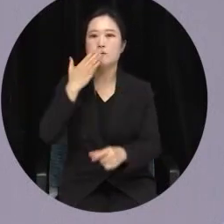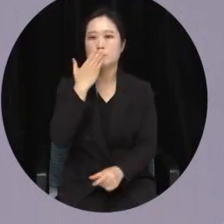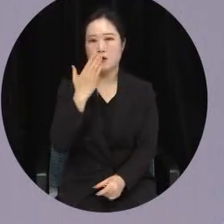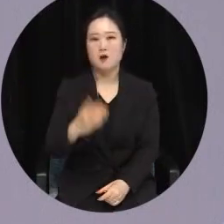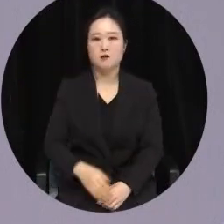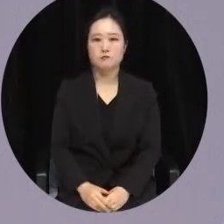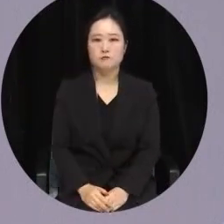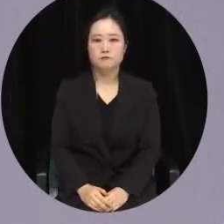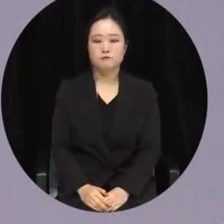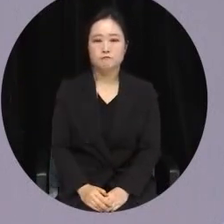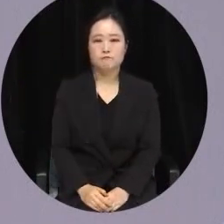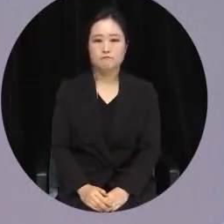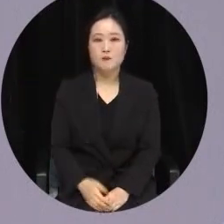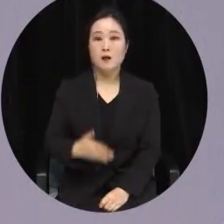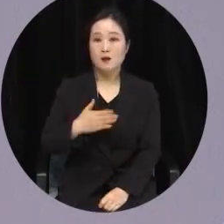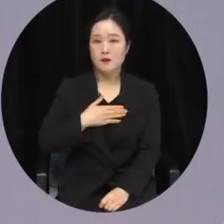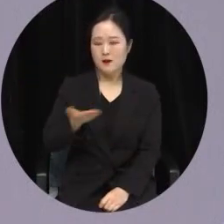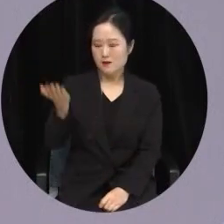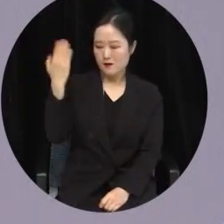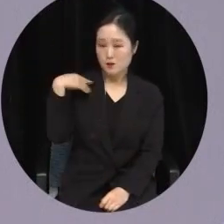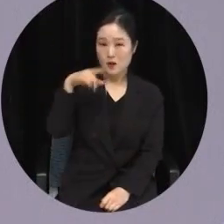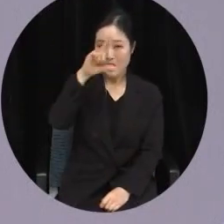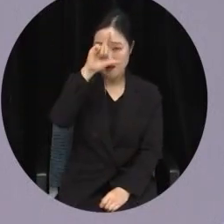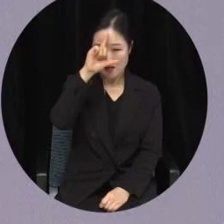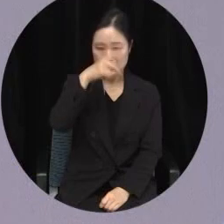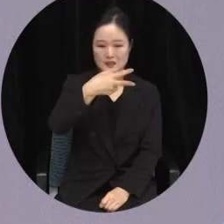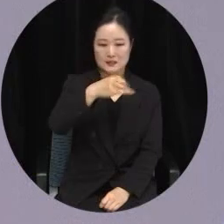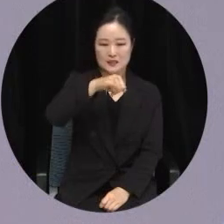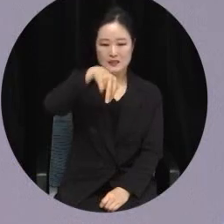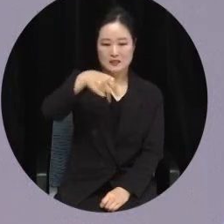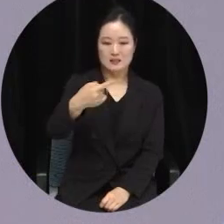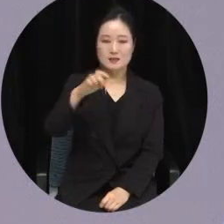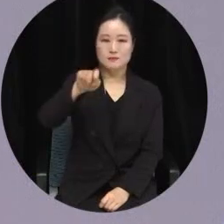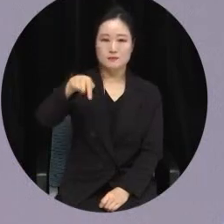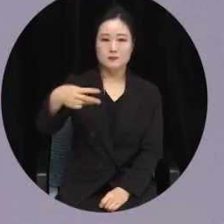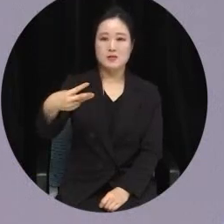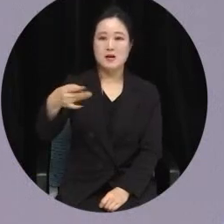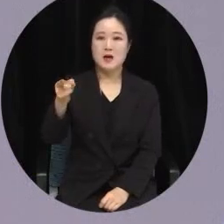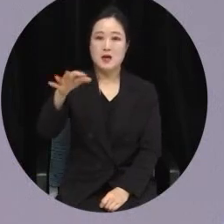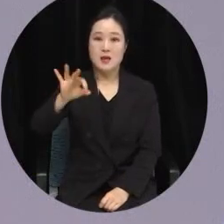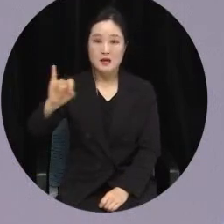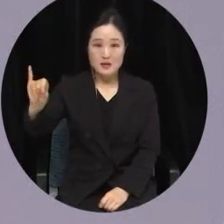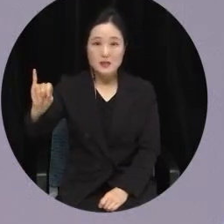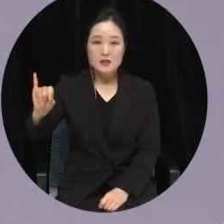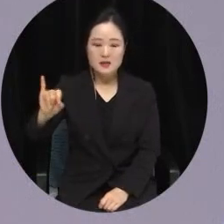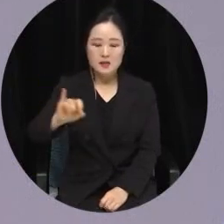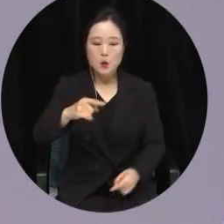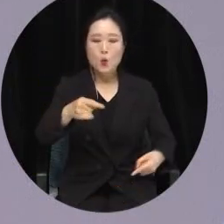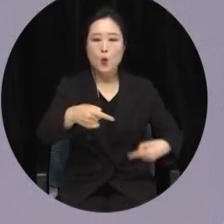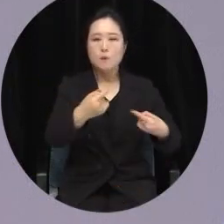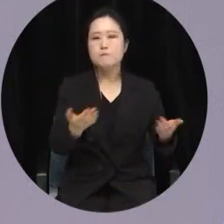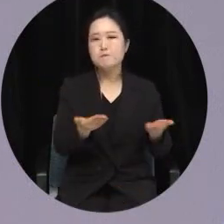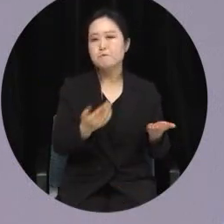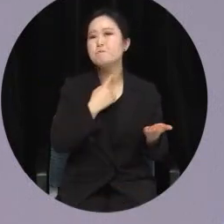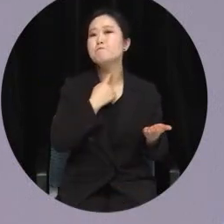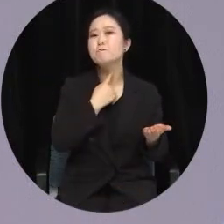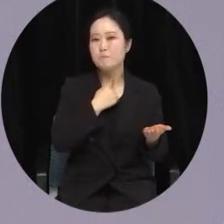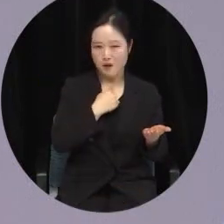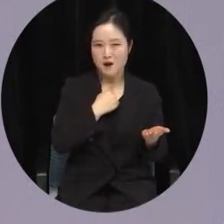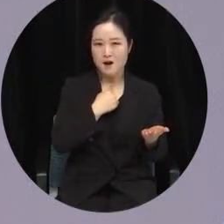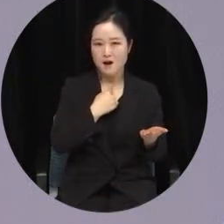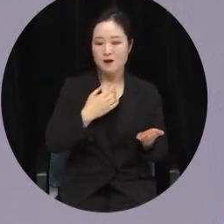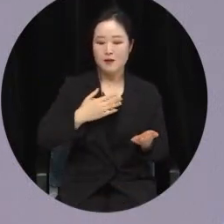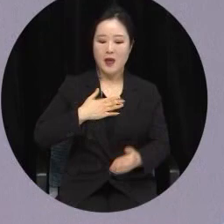LG 디스플레이 이 상임 고문으로 오랫동안 일했던 제가 그 노하우와 또 인맥관계를